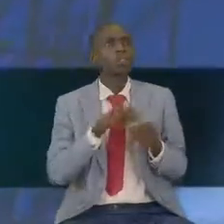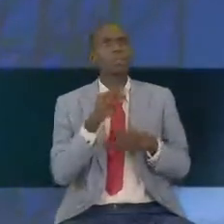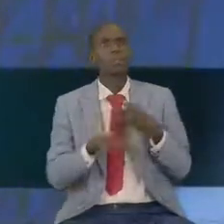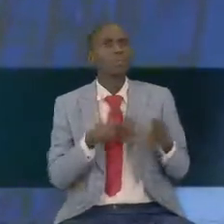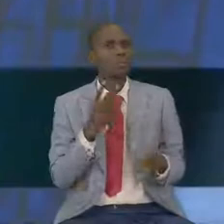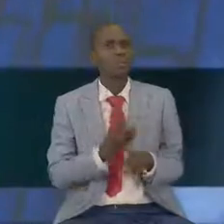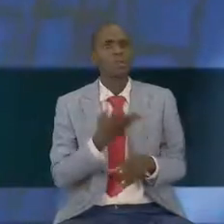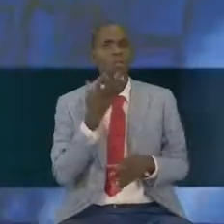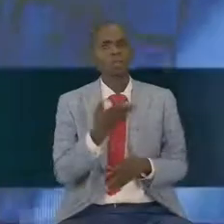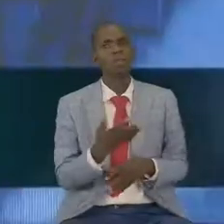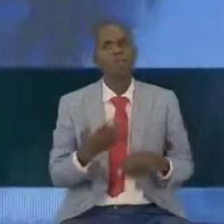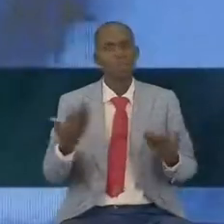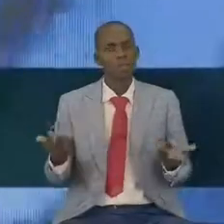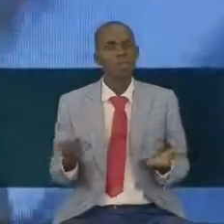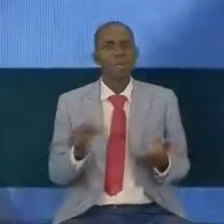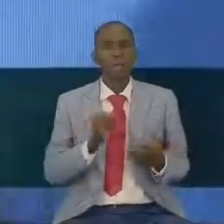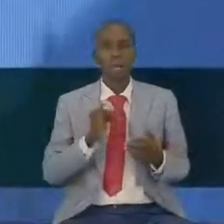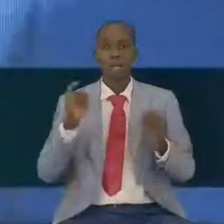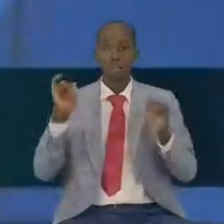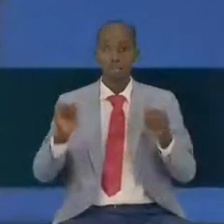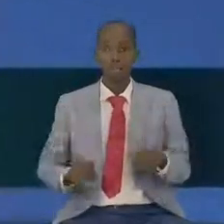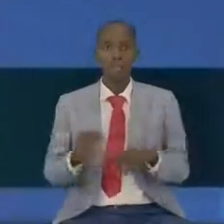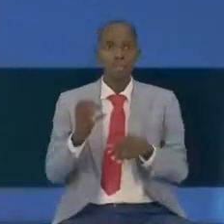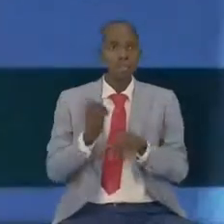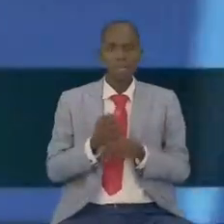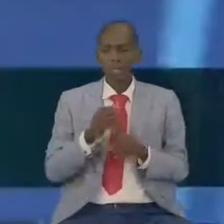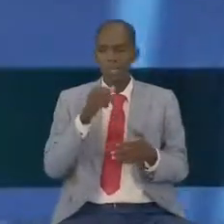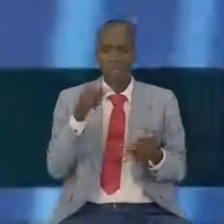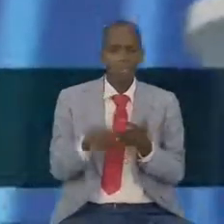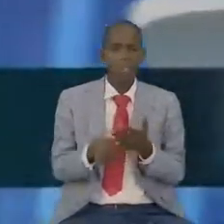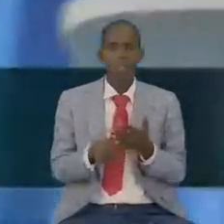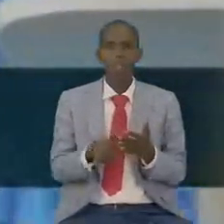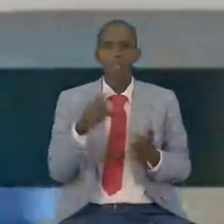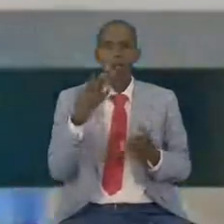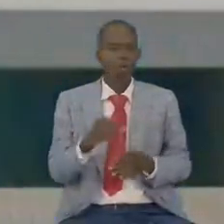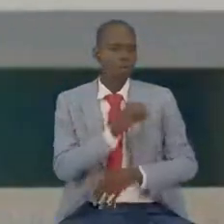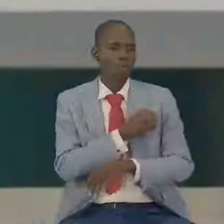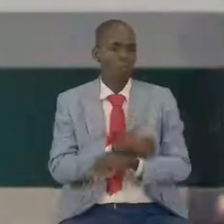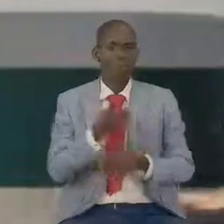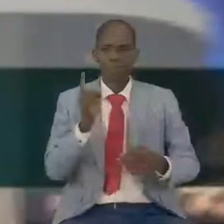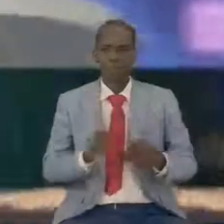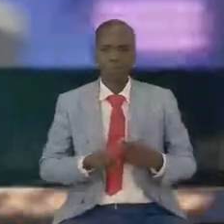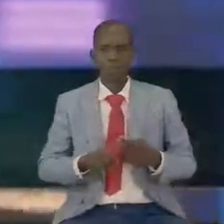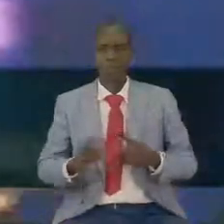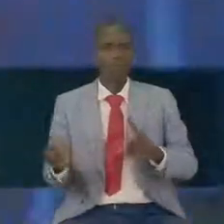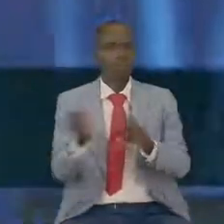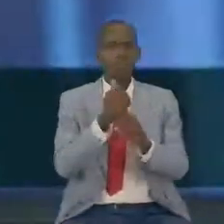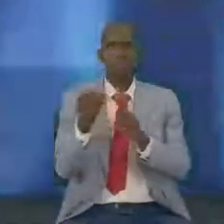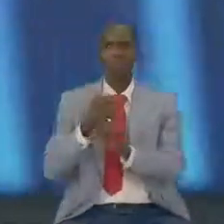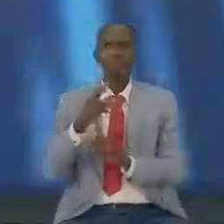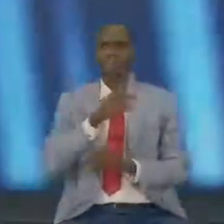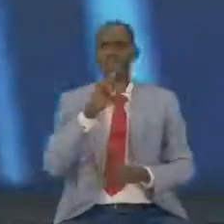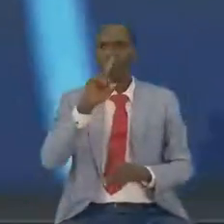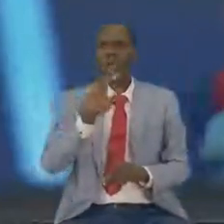pouvais avoir une lettre d'autorité pour arrêter ces gens-là. Personne ne m'a jamais fait ce type de